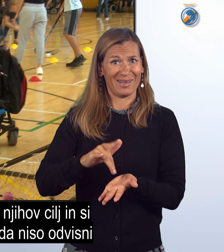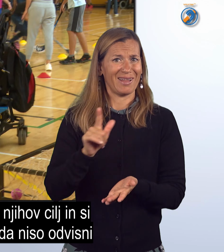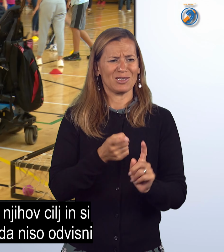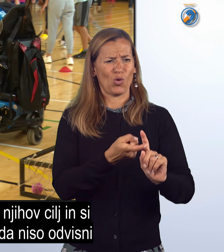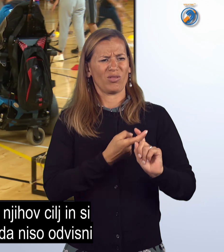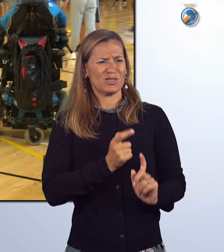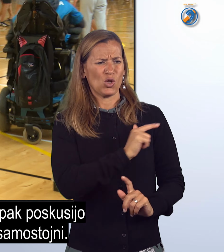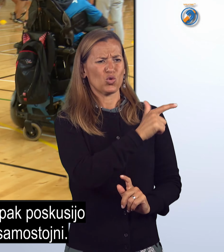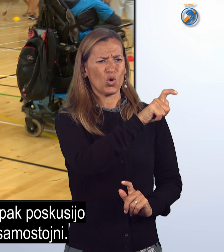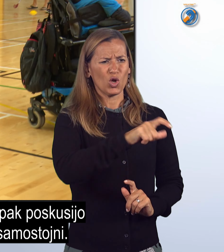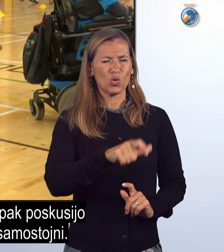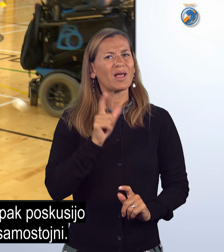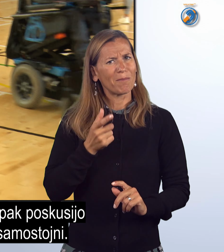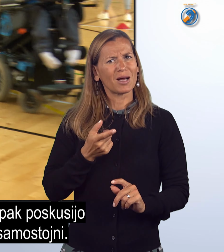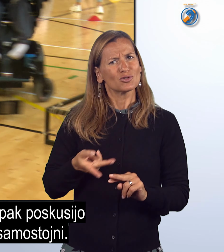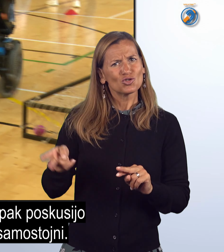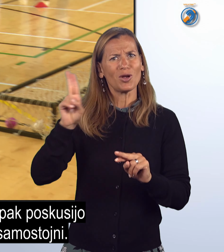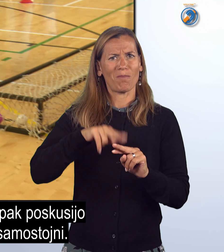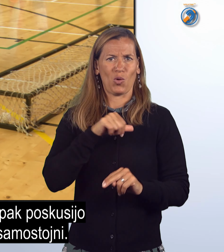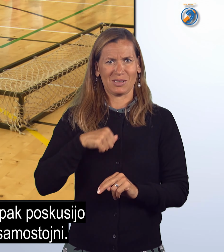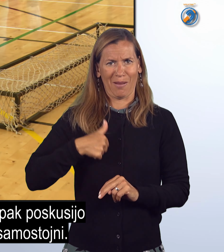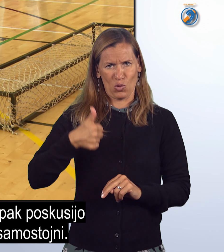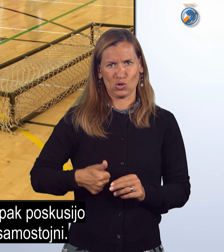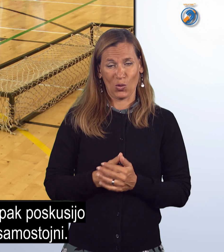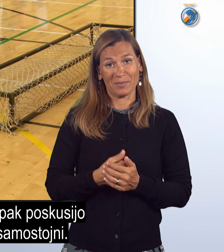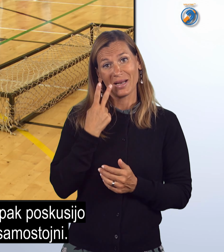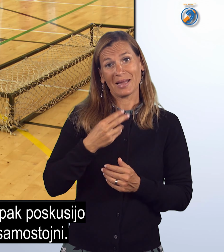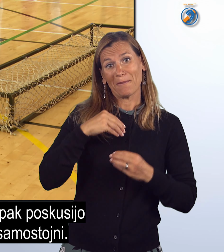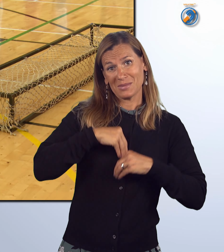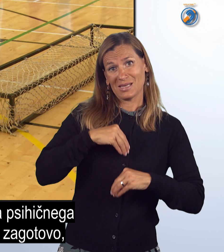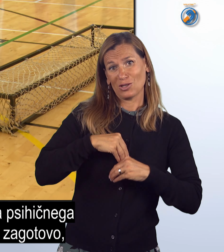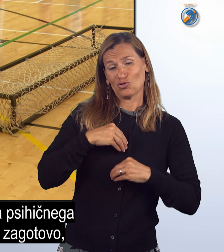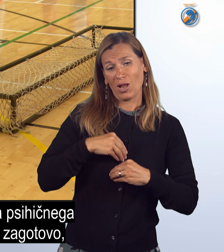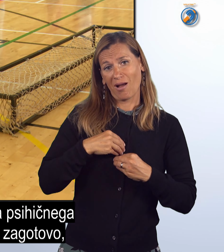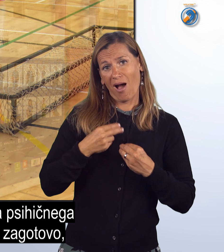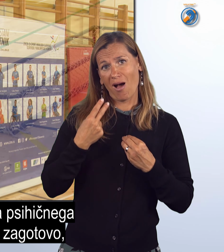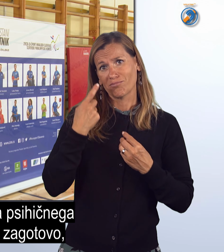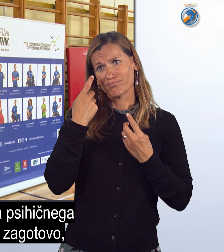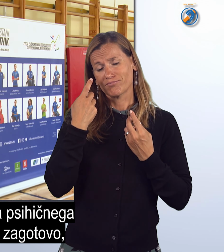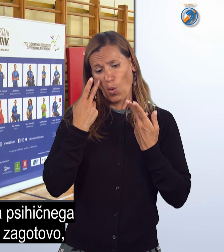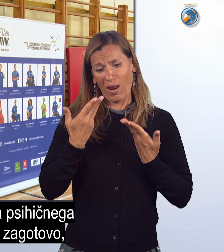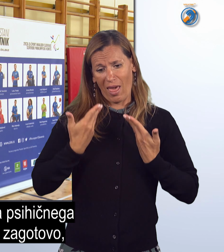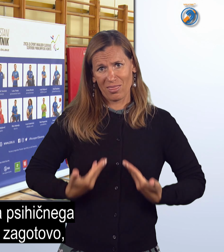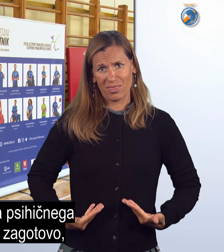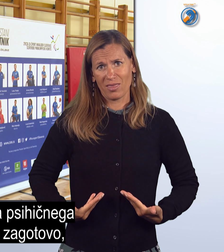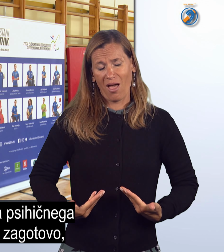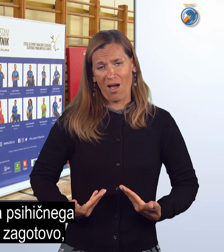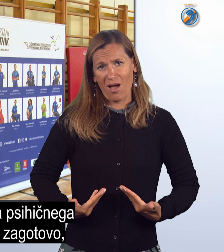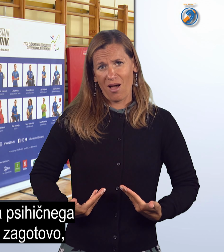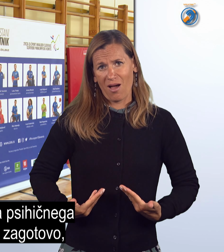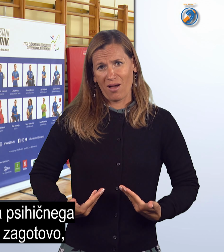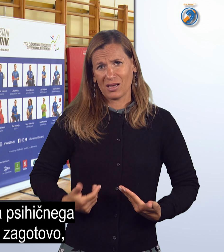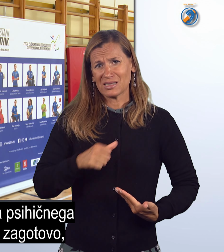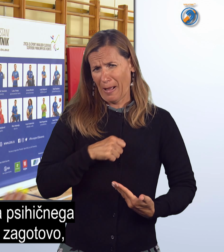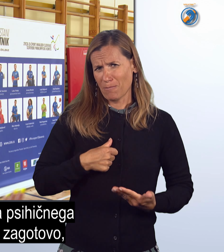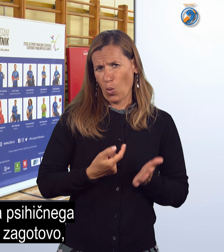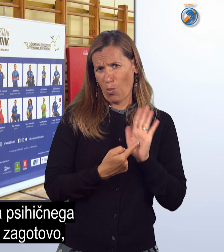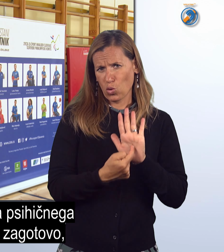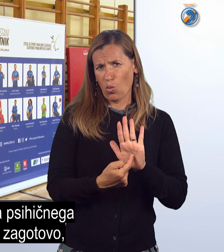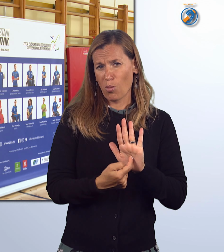da niso odvisni od kogarkoli, ampak probajo biti čim bolj samostojni. Kar se tiče pa psihičnega pogleda, pa definitivno,